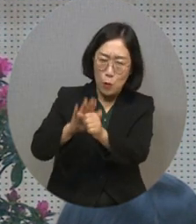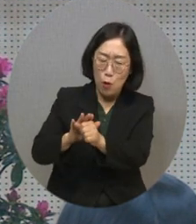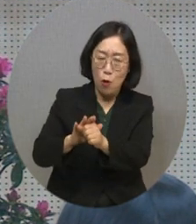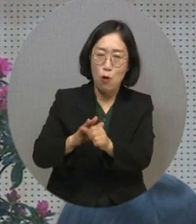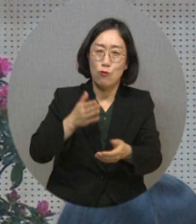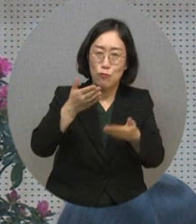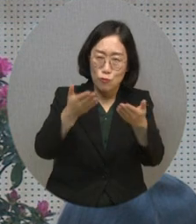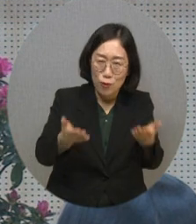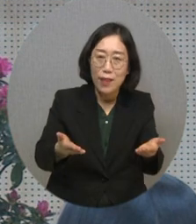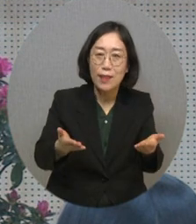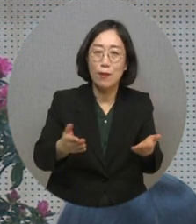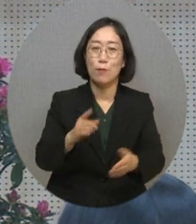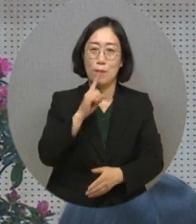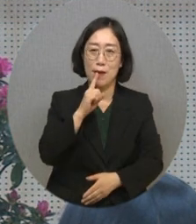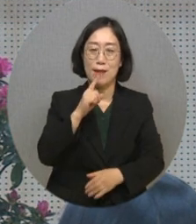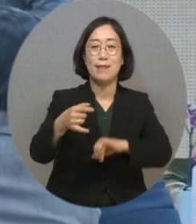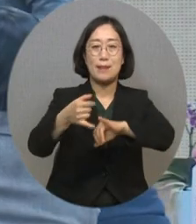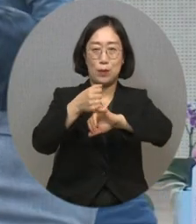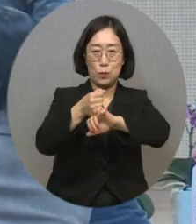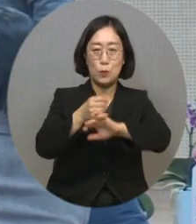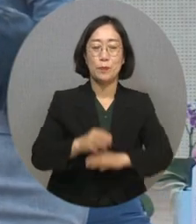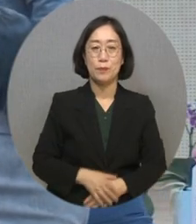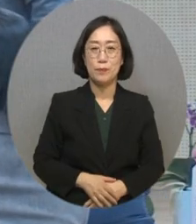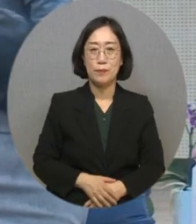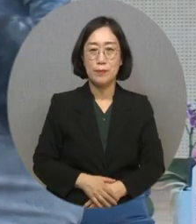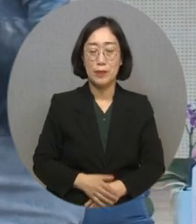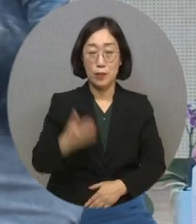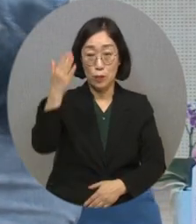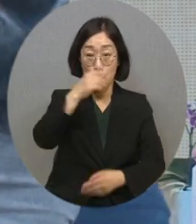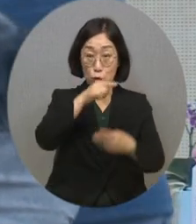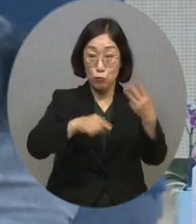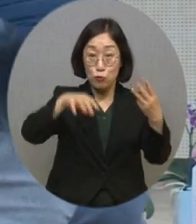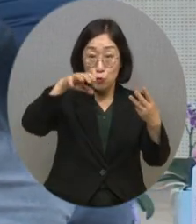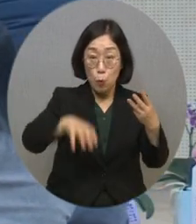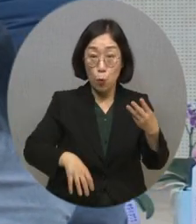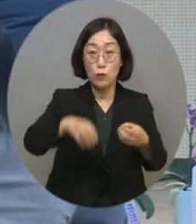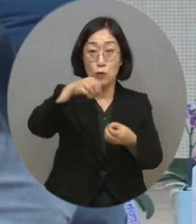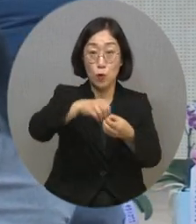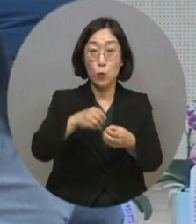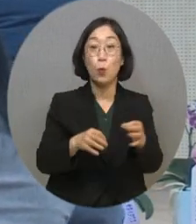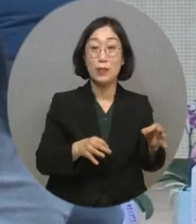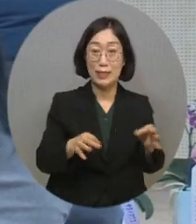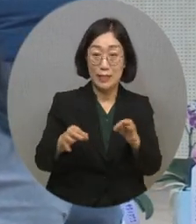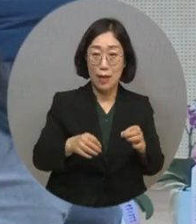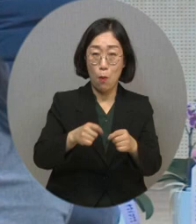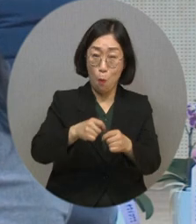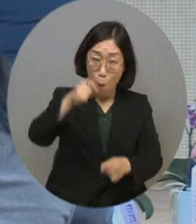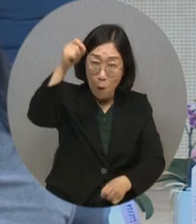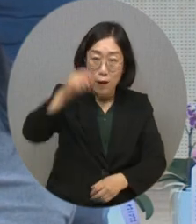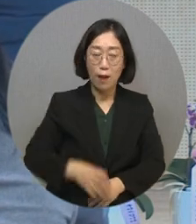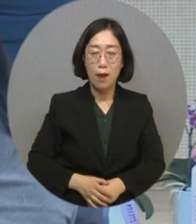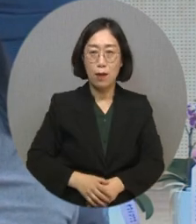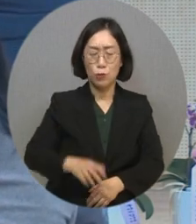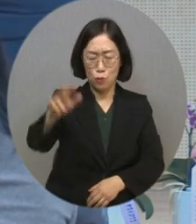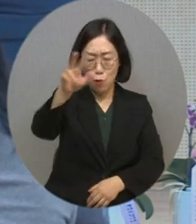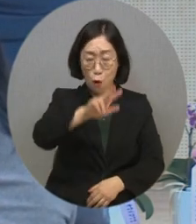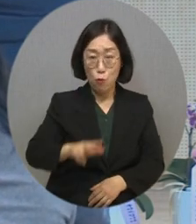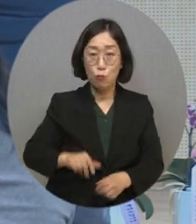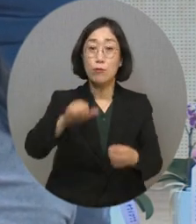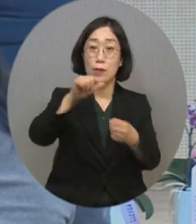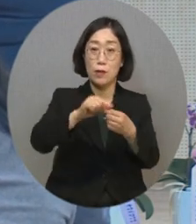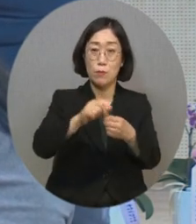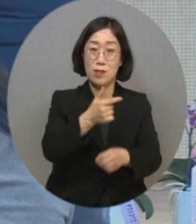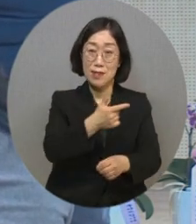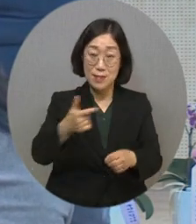아끼지 않겠다고 전했습니다. 청주의 대표적인 전통시장이자 전국 5대 재래시장으로 꼽힐